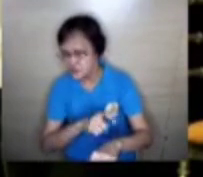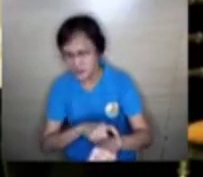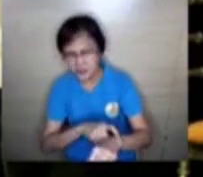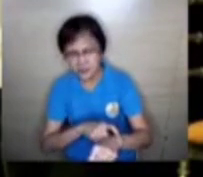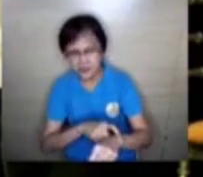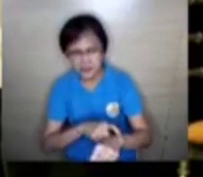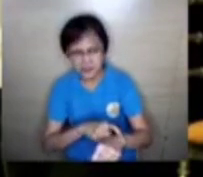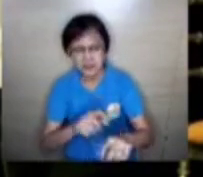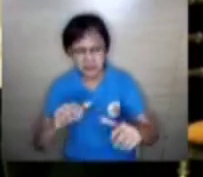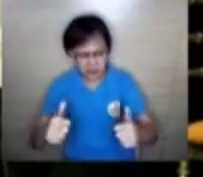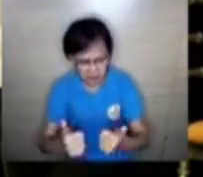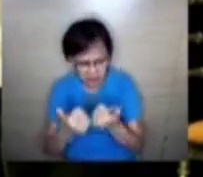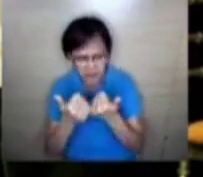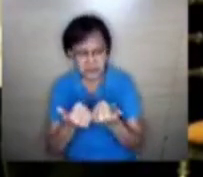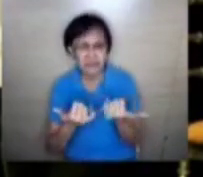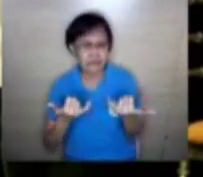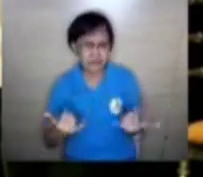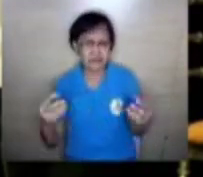pandemya?